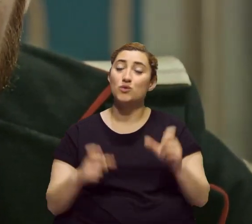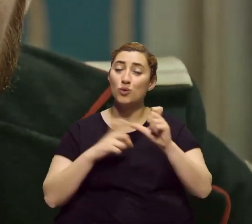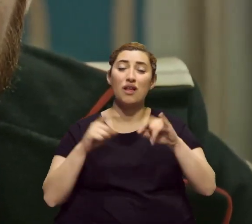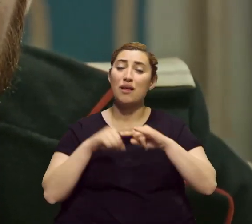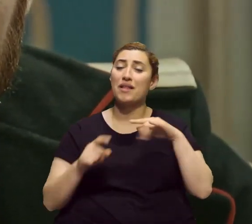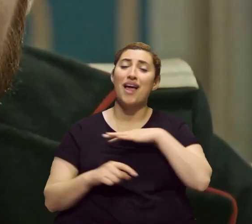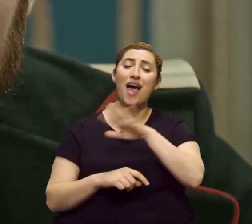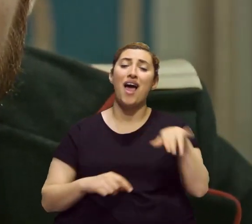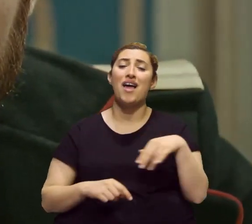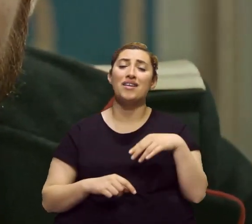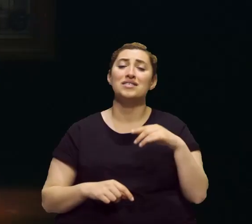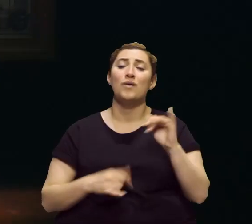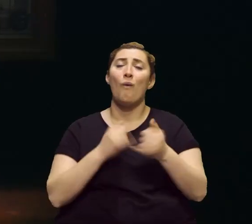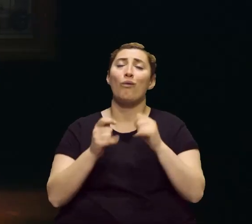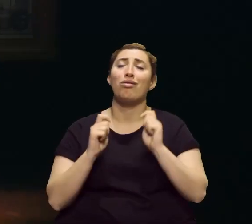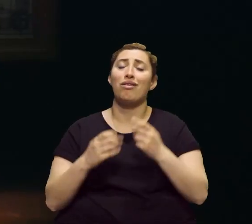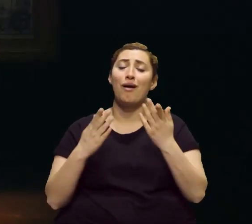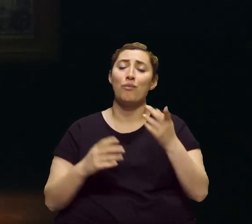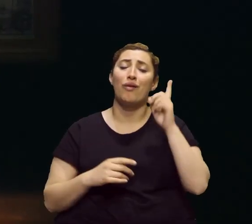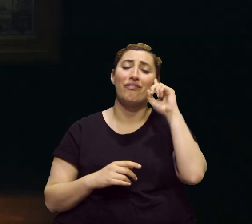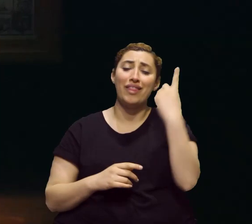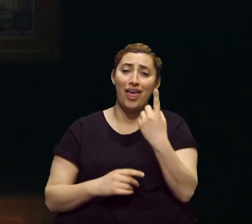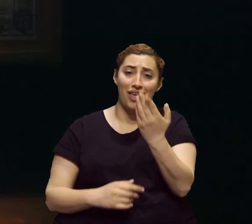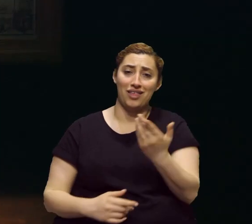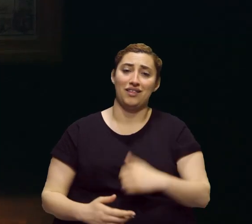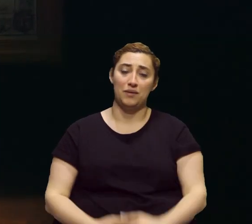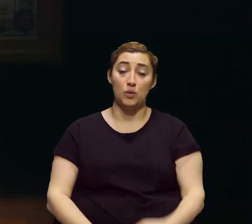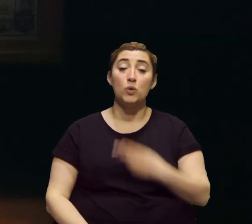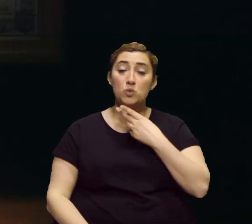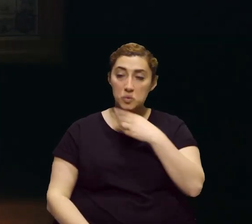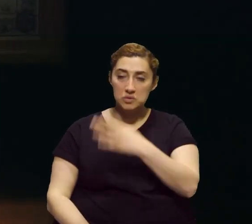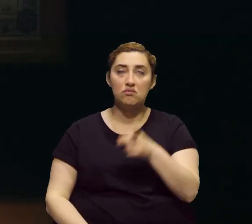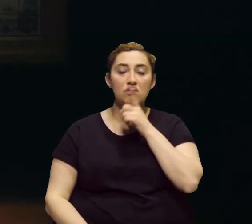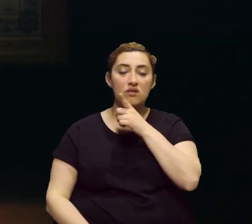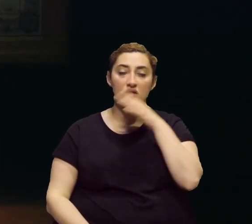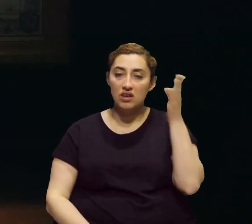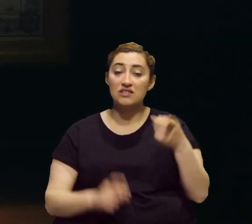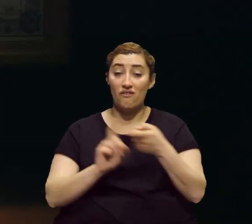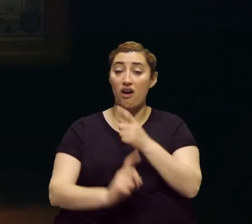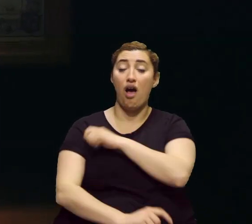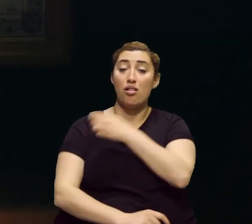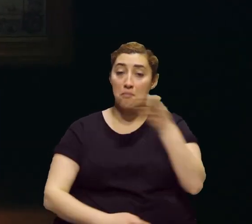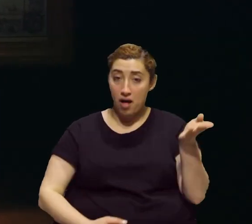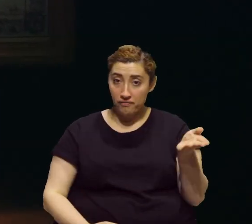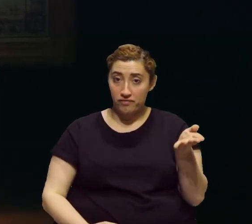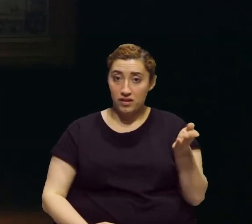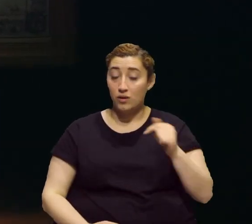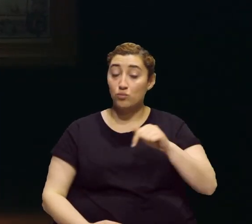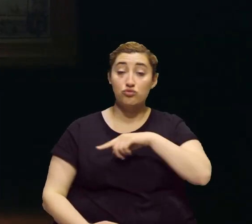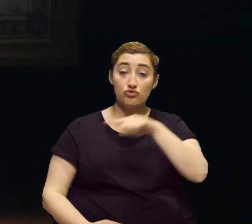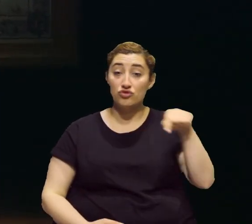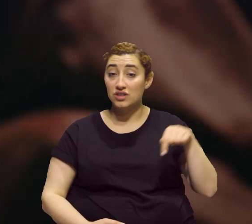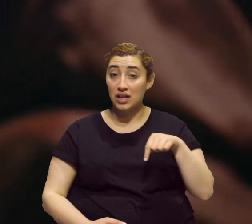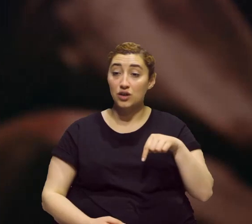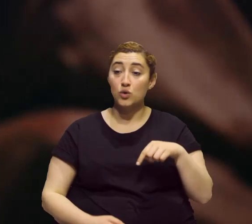Hamit hepsini parmağında oynatıyor. Tek başına. Rusları, İngilizleri ve Almanları. Bunların